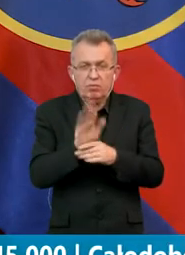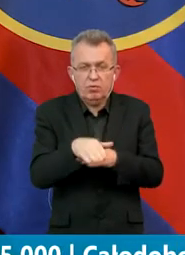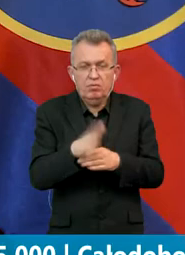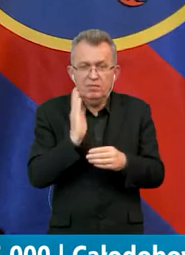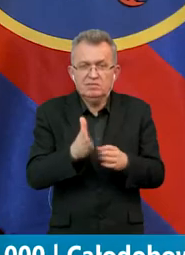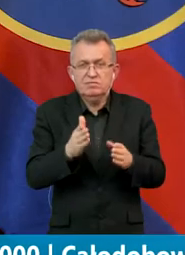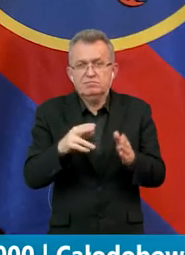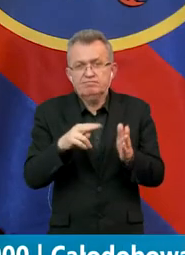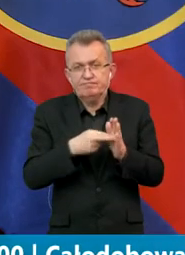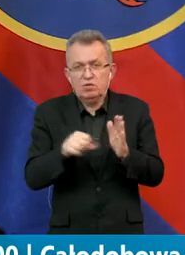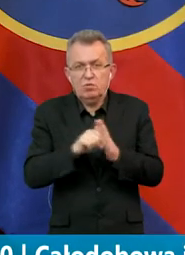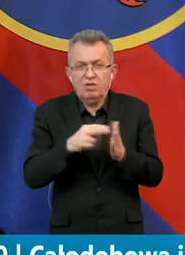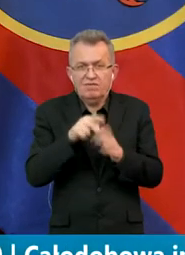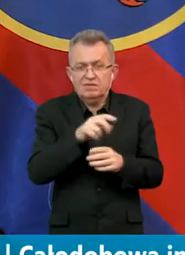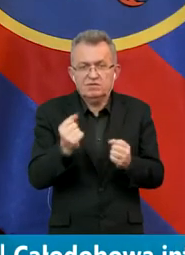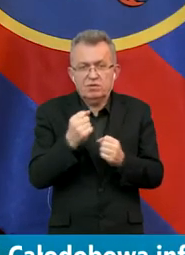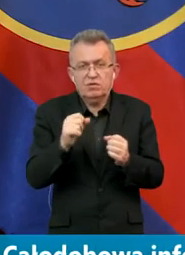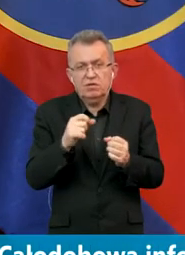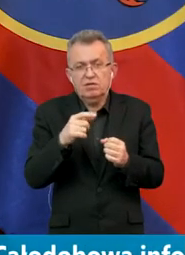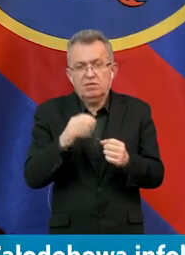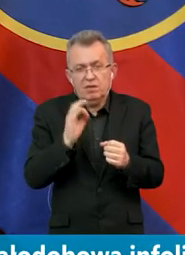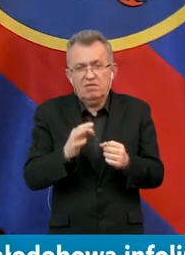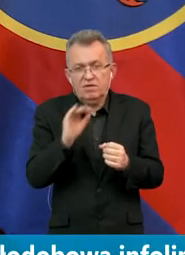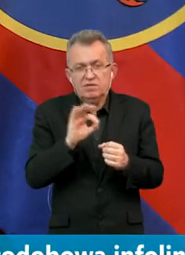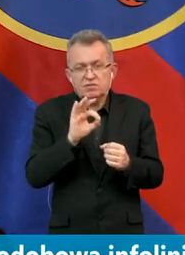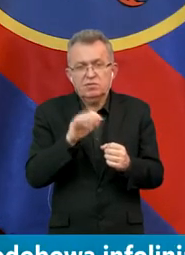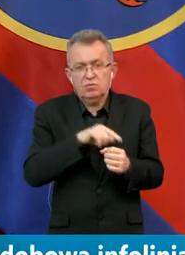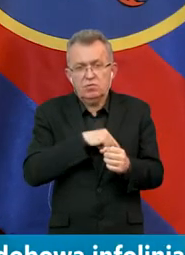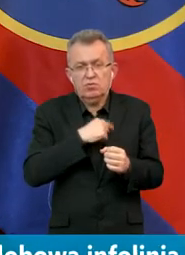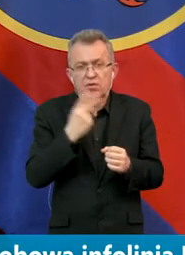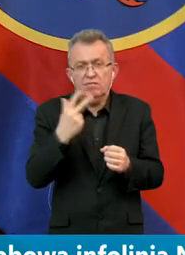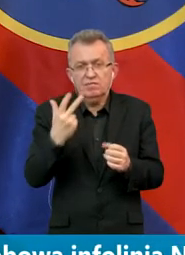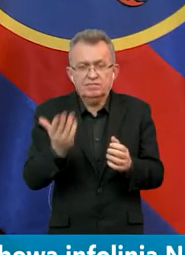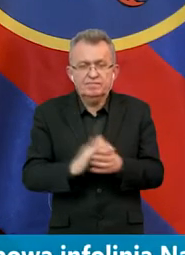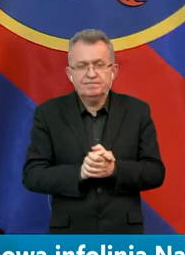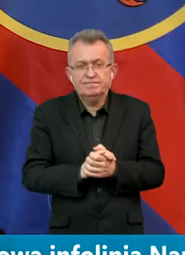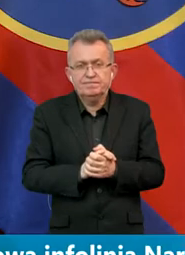będziemy przystępowali do planowania tych działań. Na pewno potrwa to niestety parę jeszcze lat.